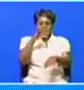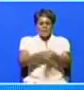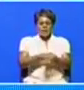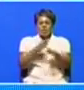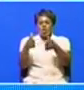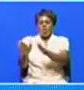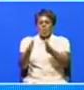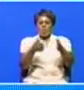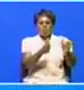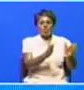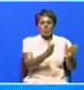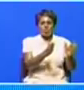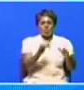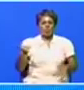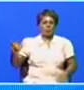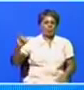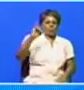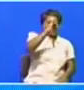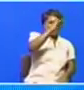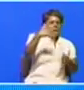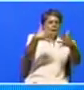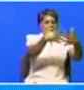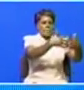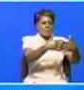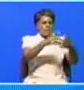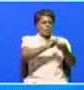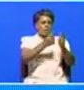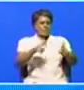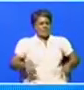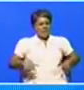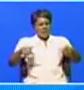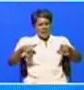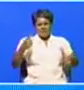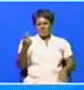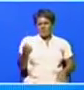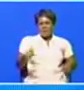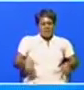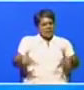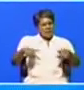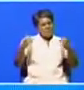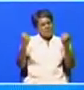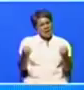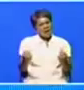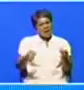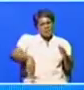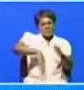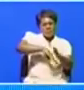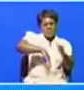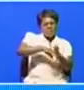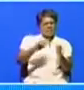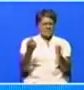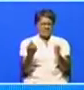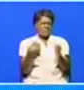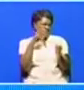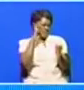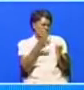nafasi ya kuenda Uingereza kubadilisha maisha kidogo. No. Maisha yalikuwa magumu kidogo na hii mpira yetu ya Kenya.